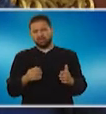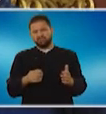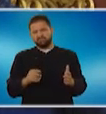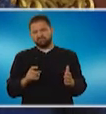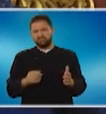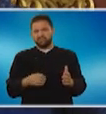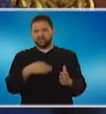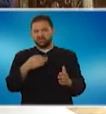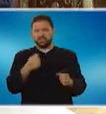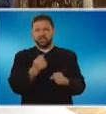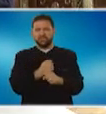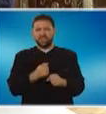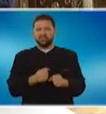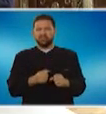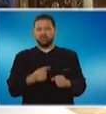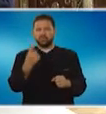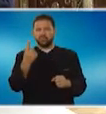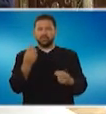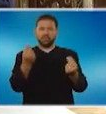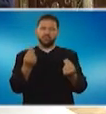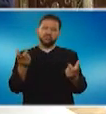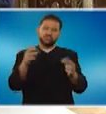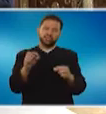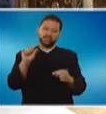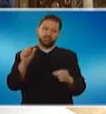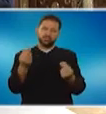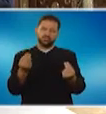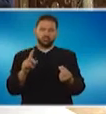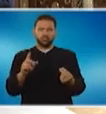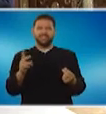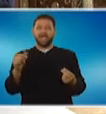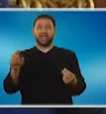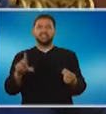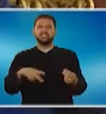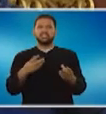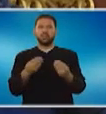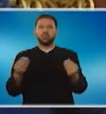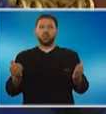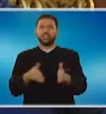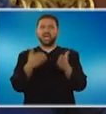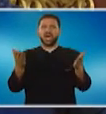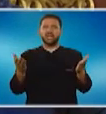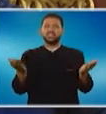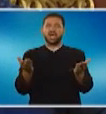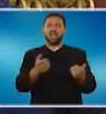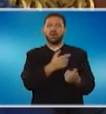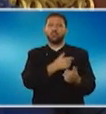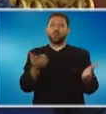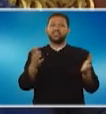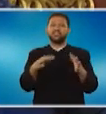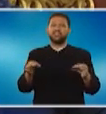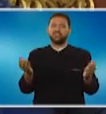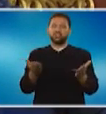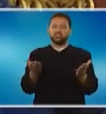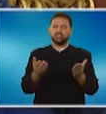și nu dorim să facem reclamă. Dar sunt foarte multe cărți bune ce pot fi citite